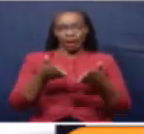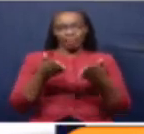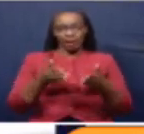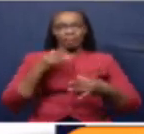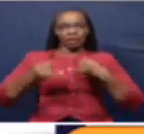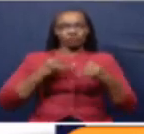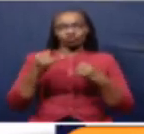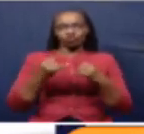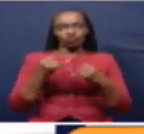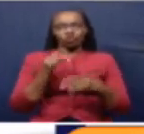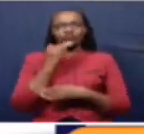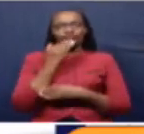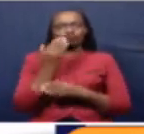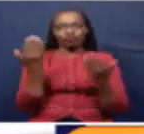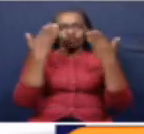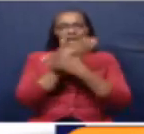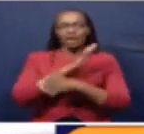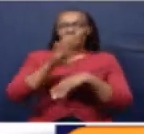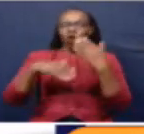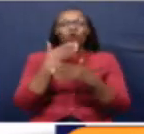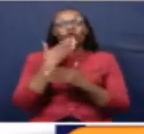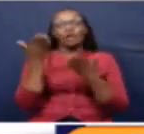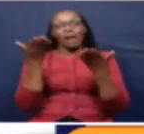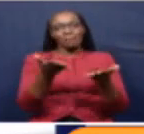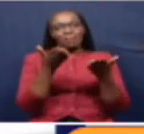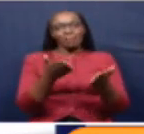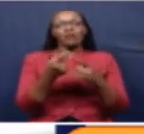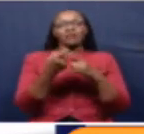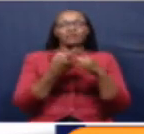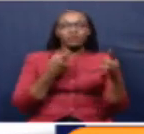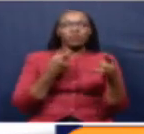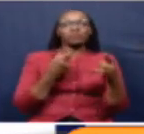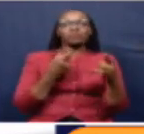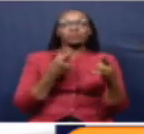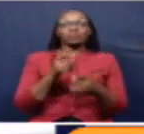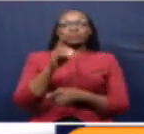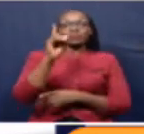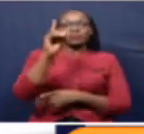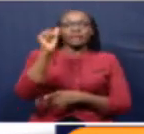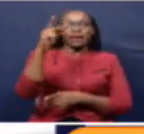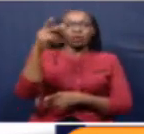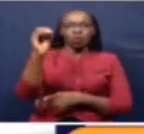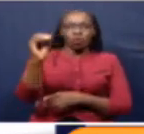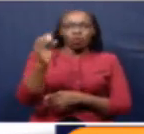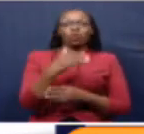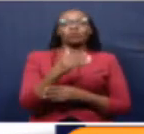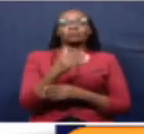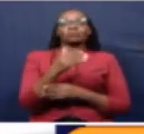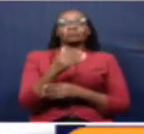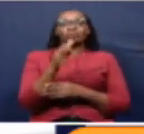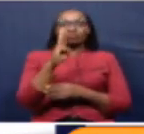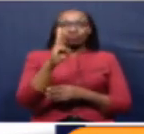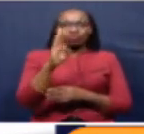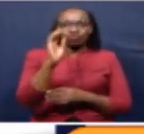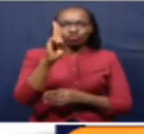Mulembe Night, tuko hapa na Waluya wote, Waluya kutoka Daho, Waluya kutoka Isuka, Wakabarasi, Wabukusu,